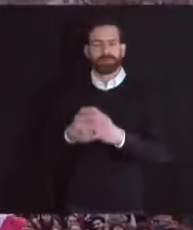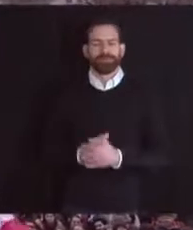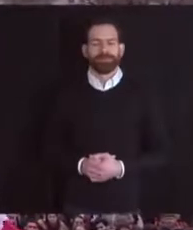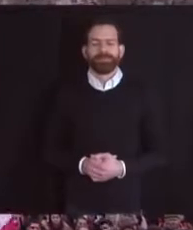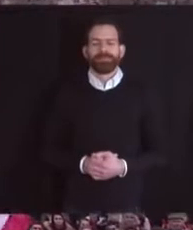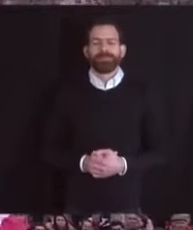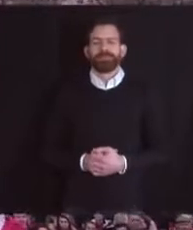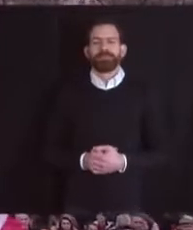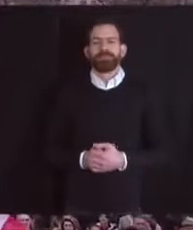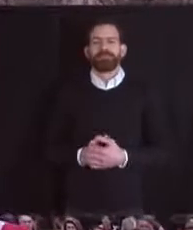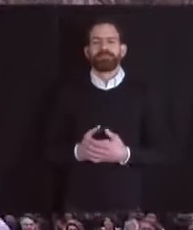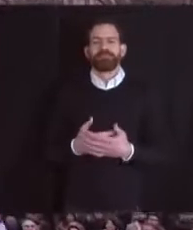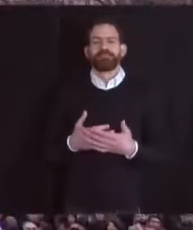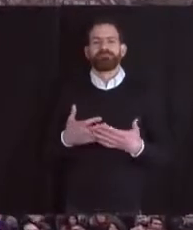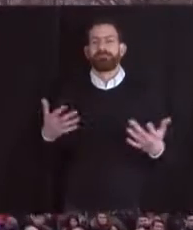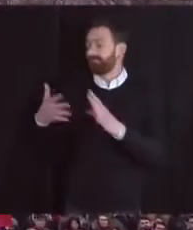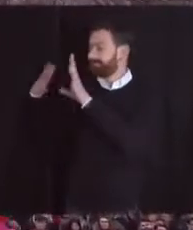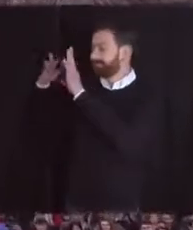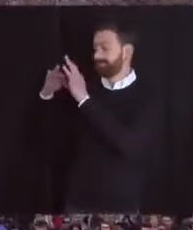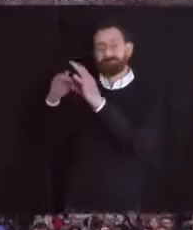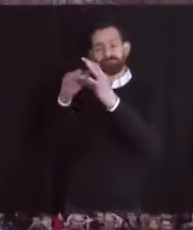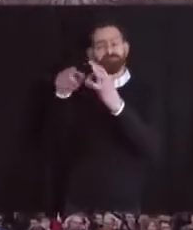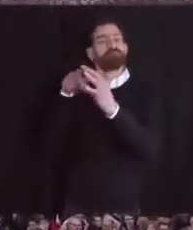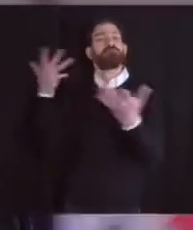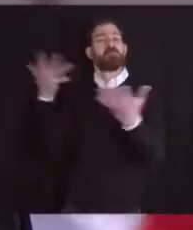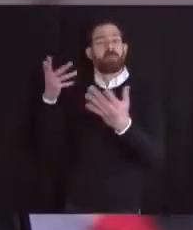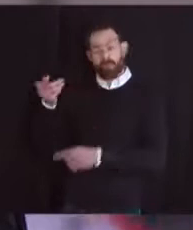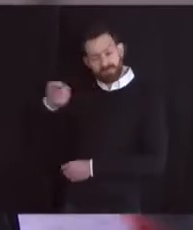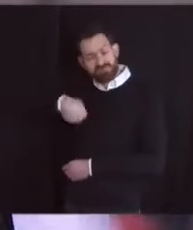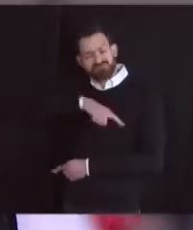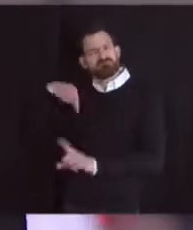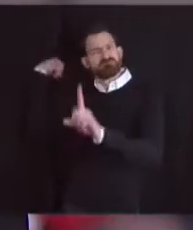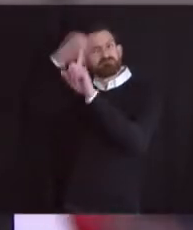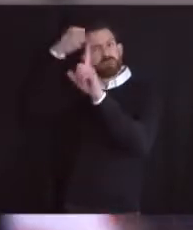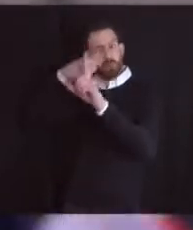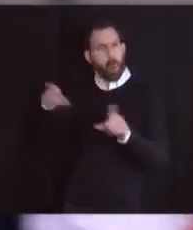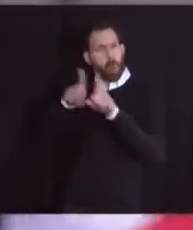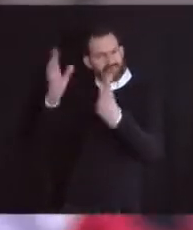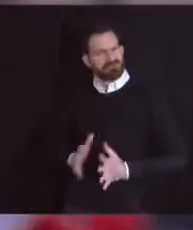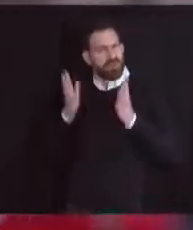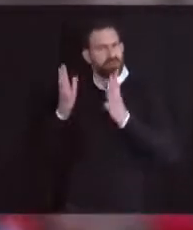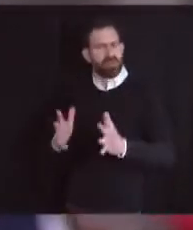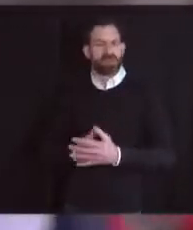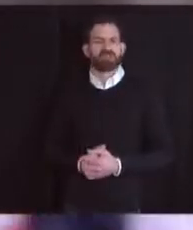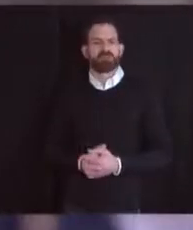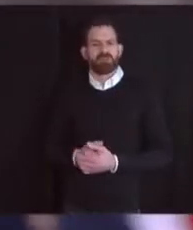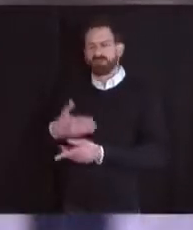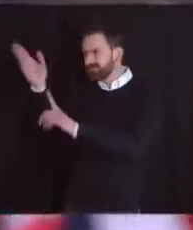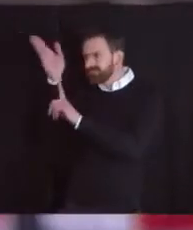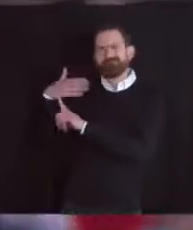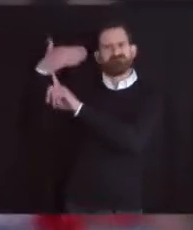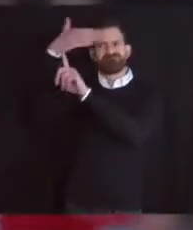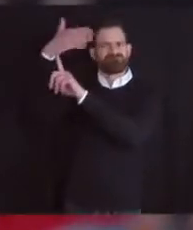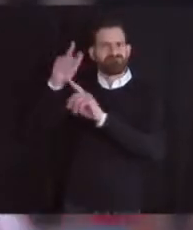C'est celui de nos luttes et de nos engagements, de nos drapeaux